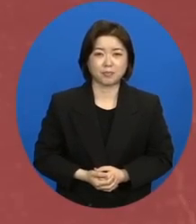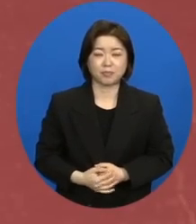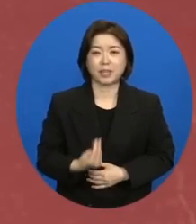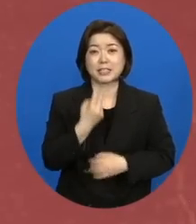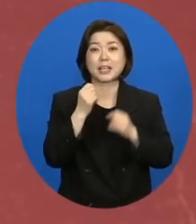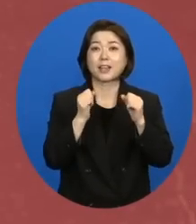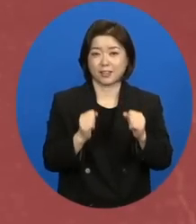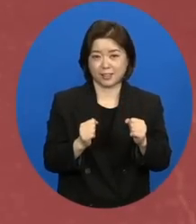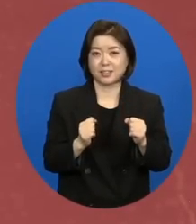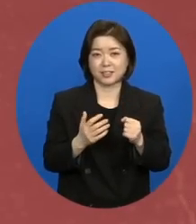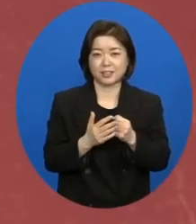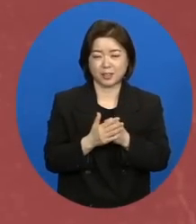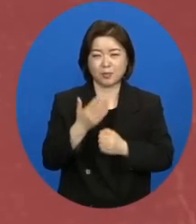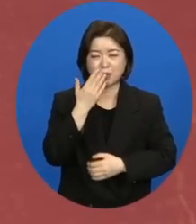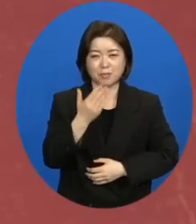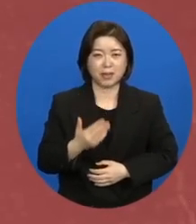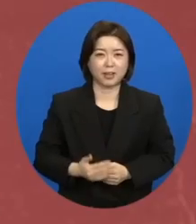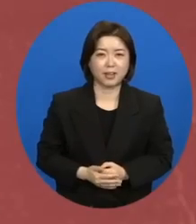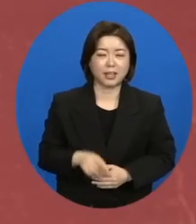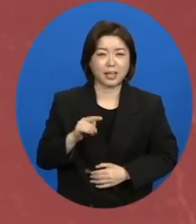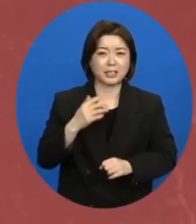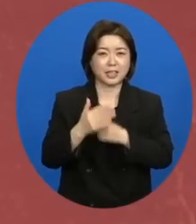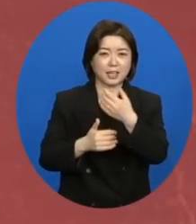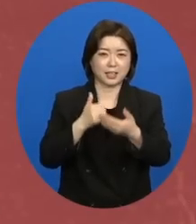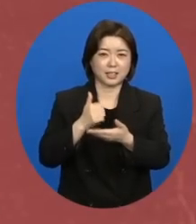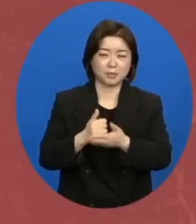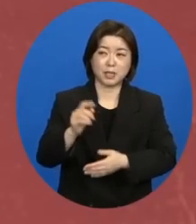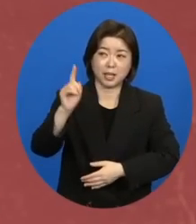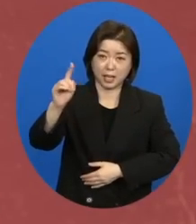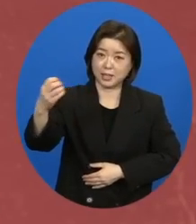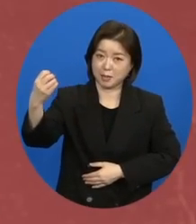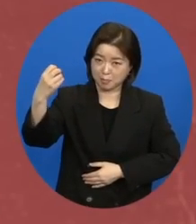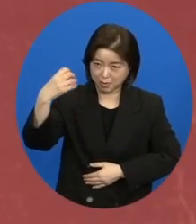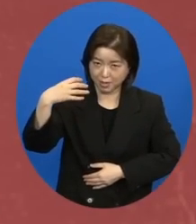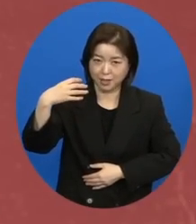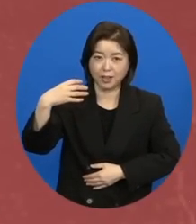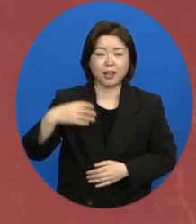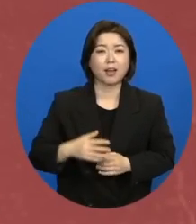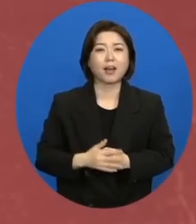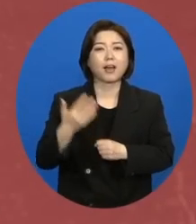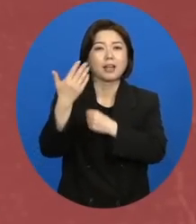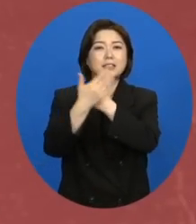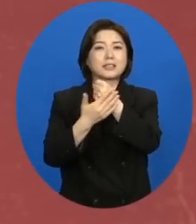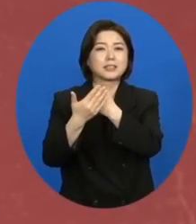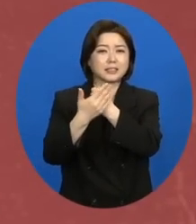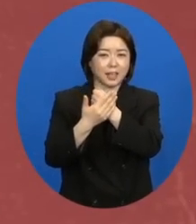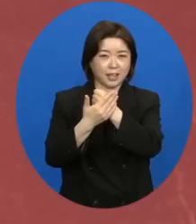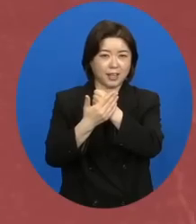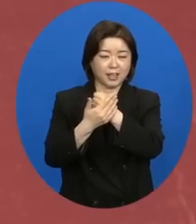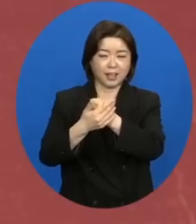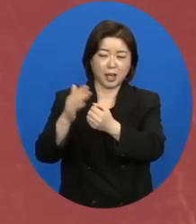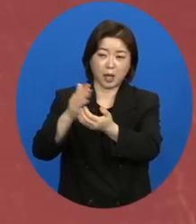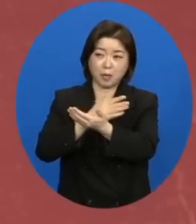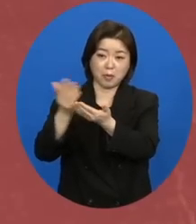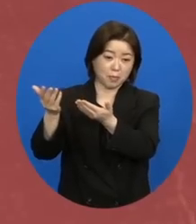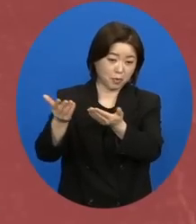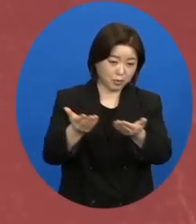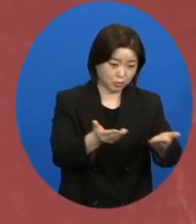살아계신 거란 말이에요. 이 하나님이 하나를 말하면 은혜를 베푸시길